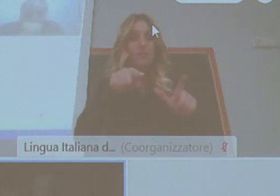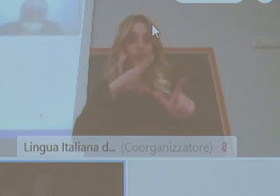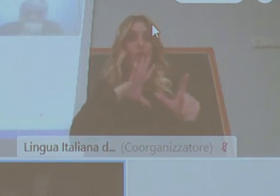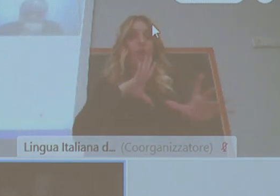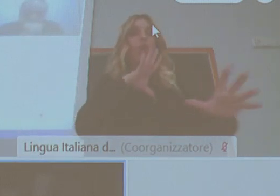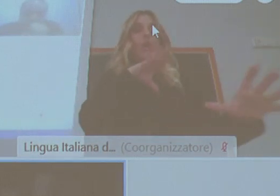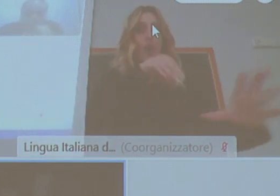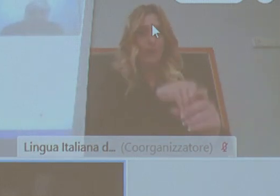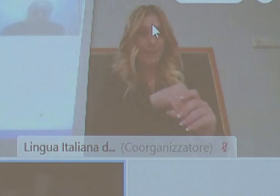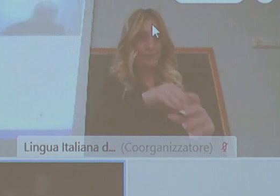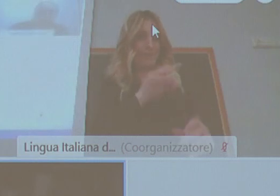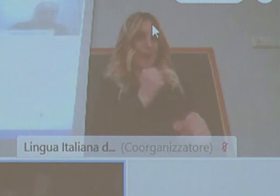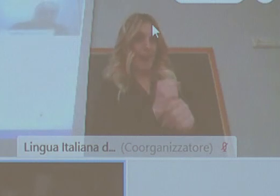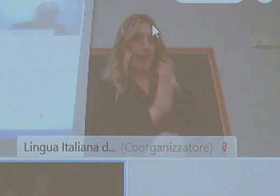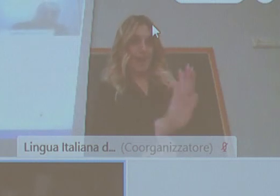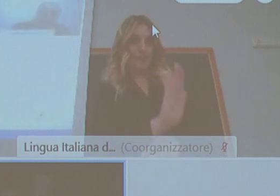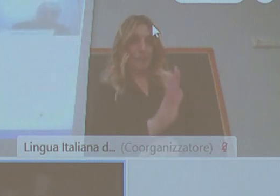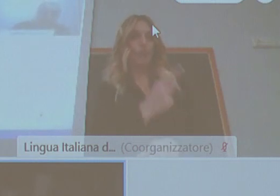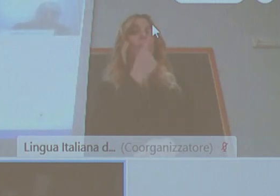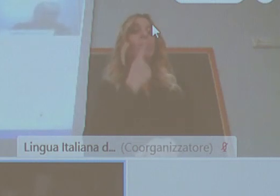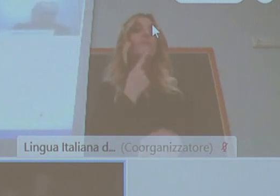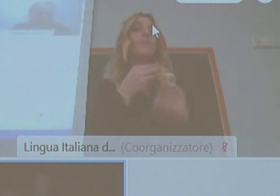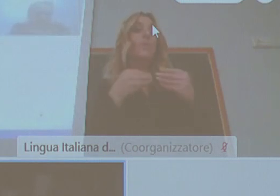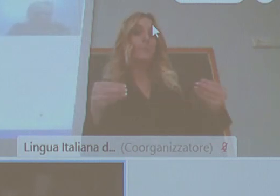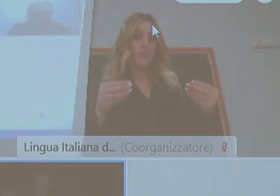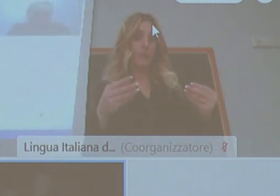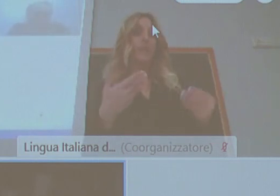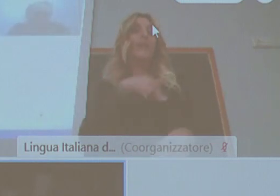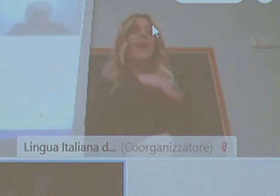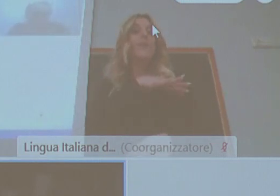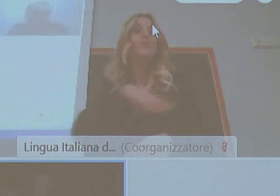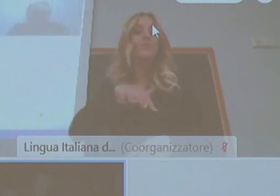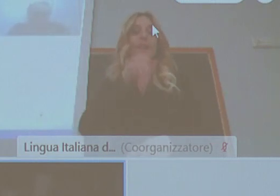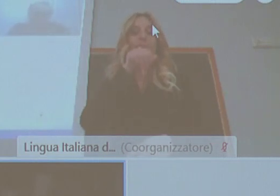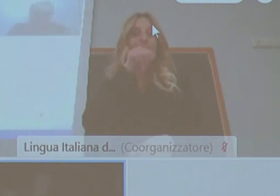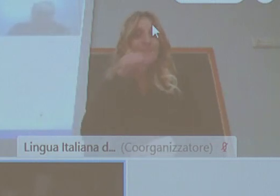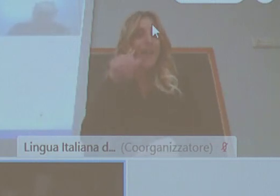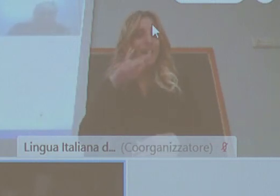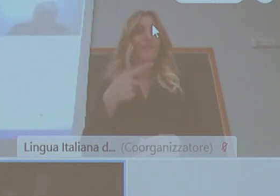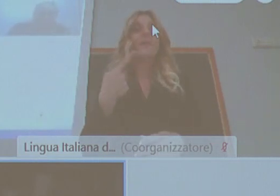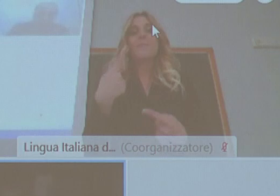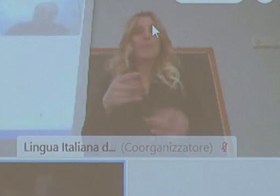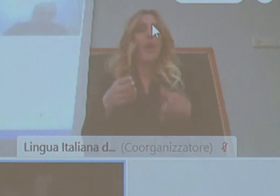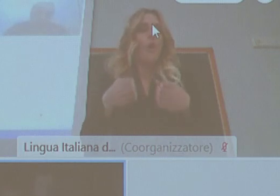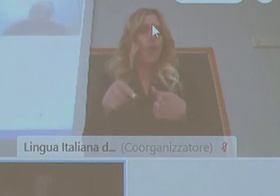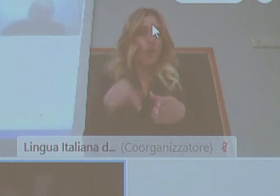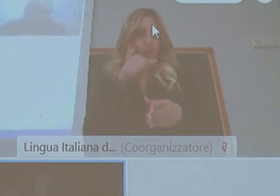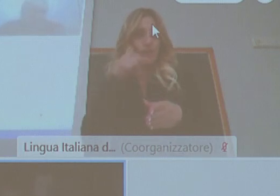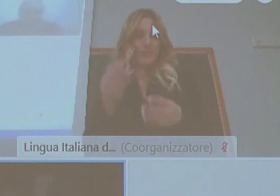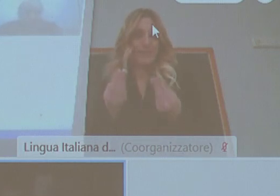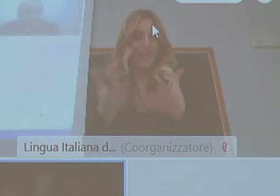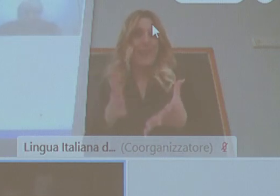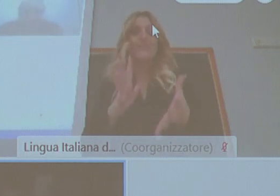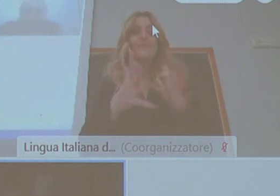interno alcuni insomma studenti, quindi comunque alcuni corsisti che poi saranno ovviamente